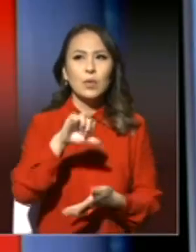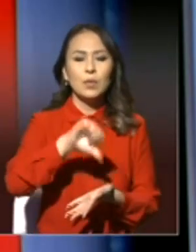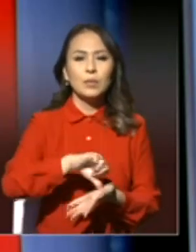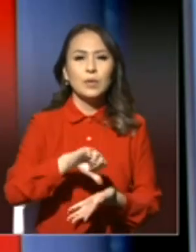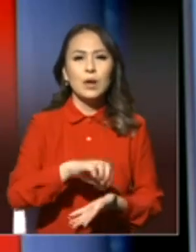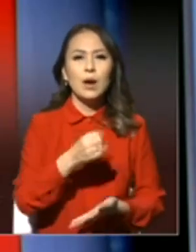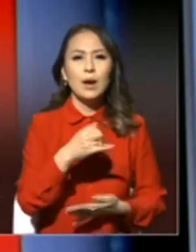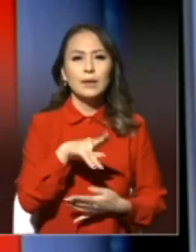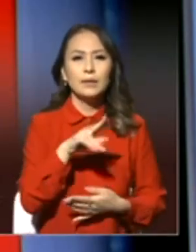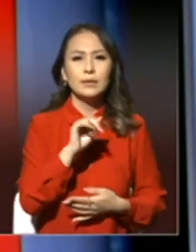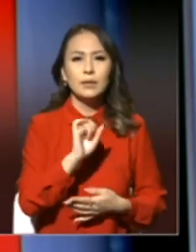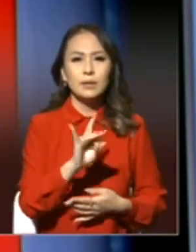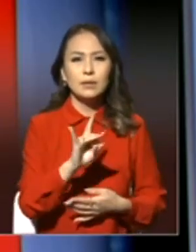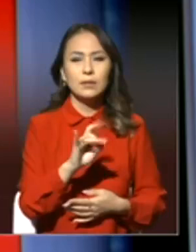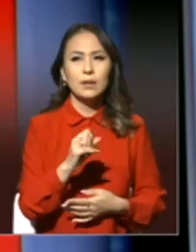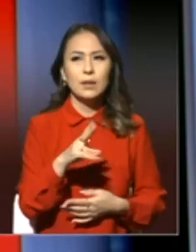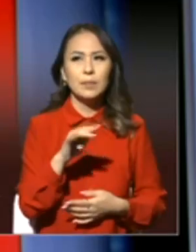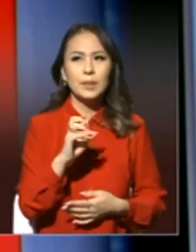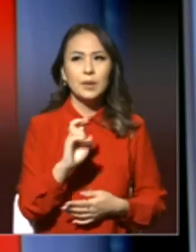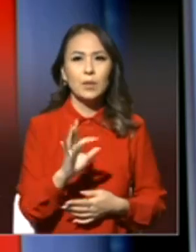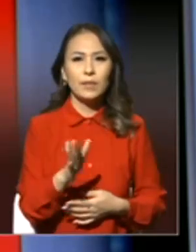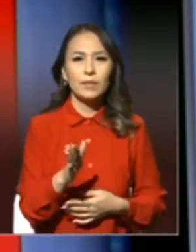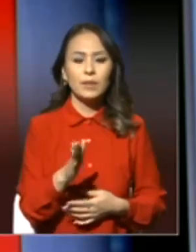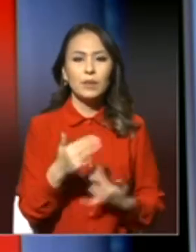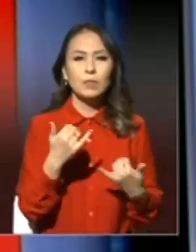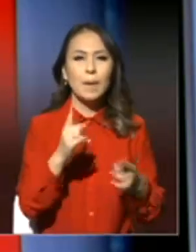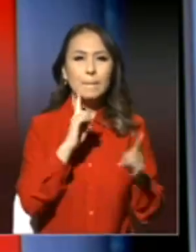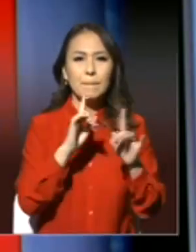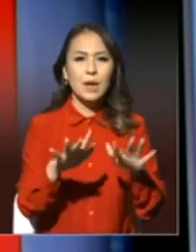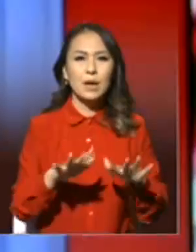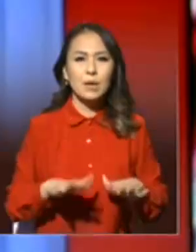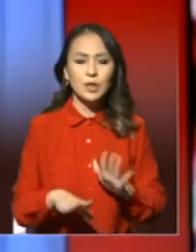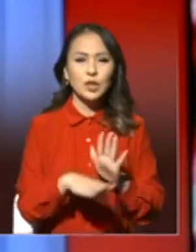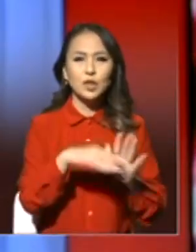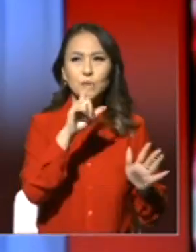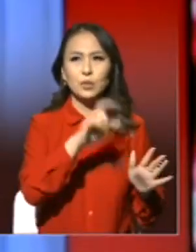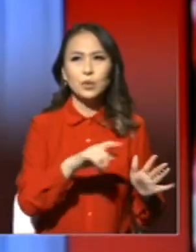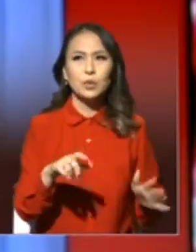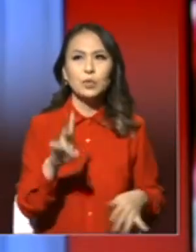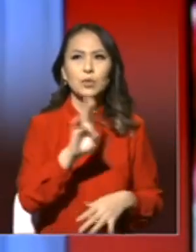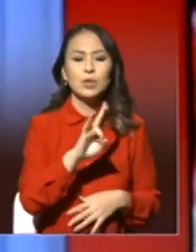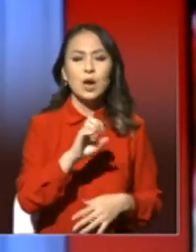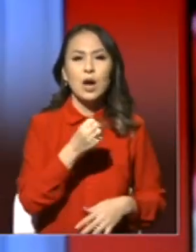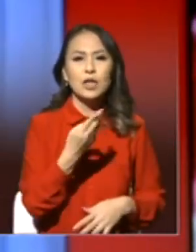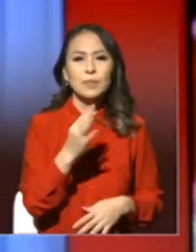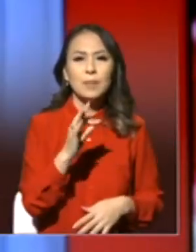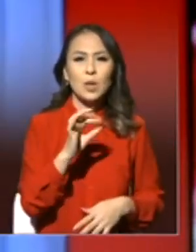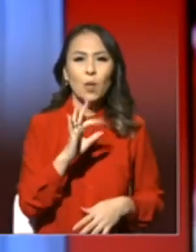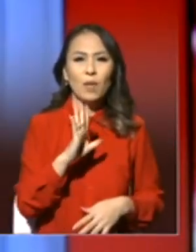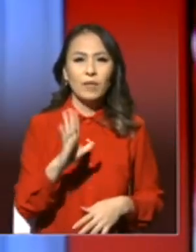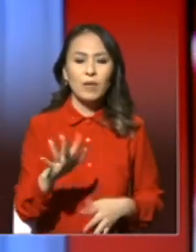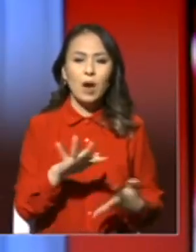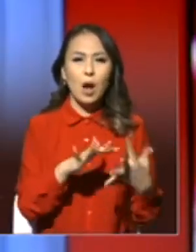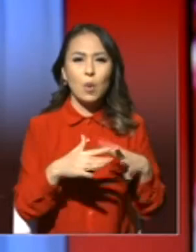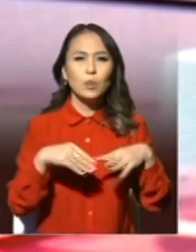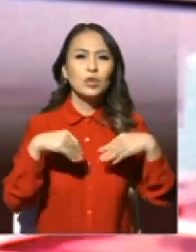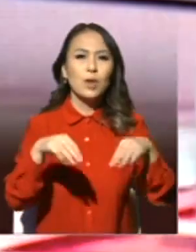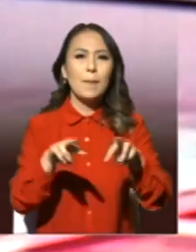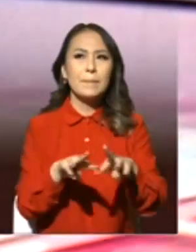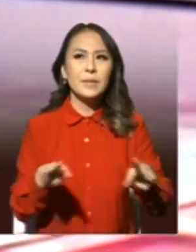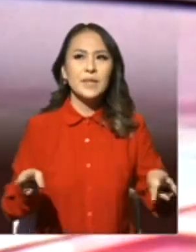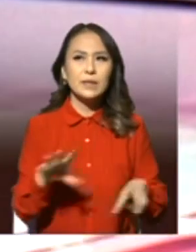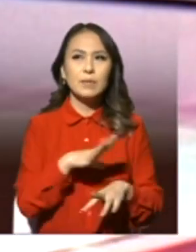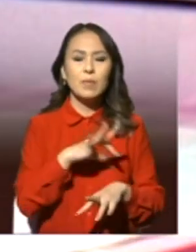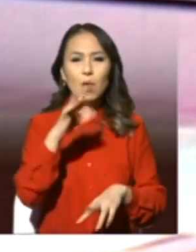Айдар Әбілдабеков, парламент мәжілісінің депутаты Нұржан Әшімбетов, ауыл шаруашылығы министрлігі